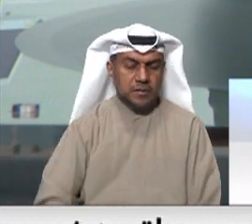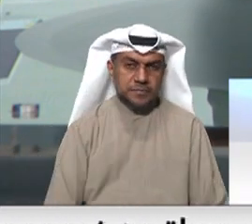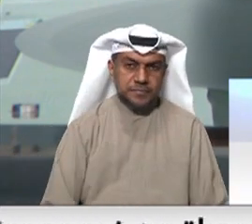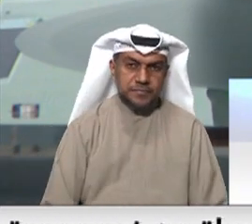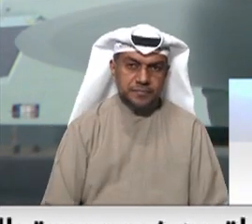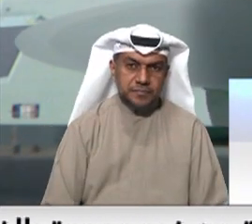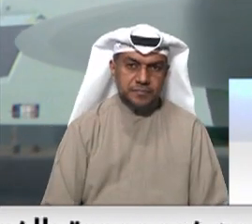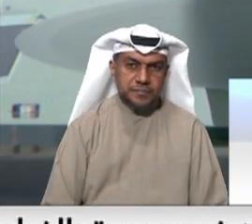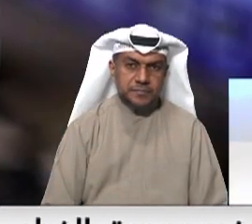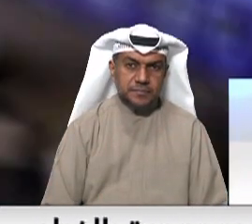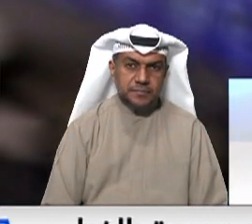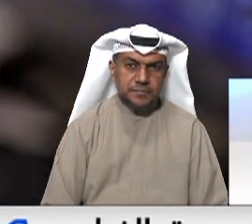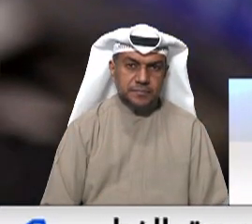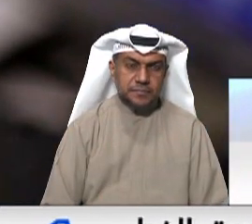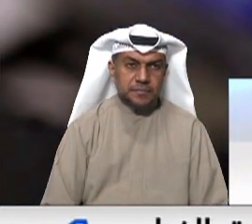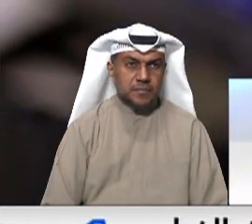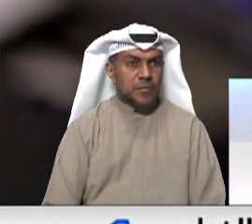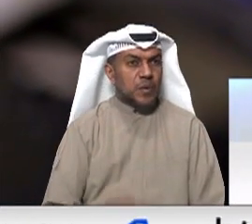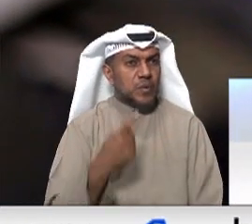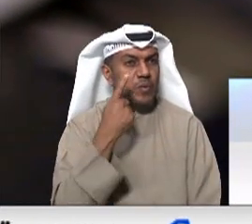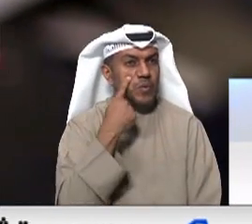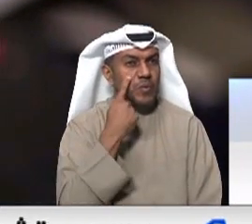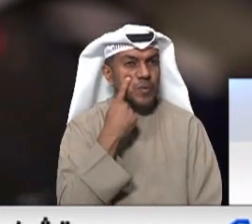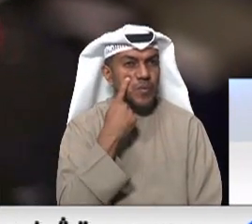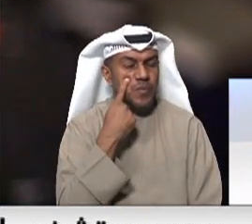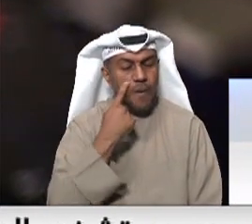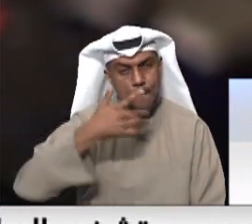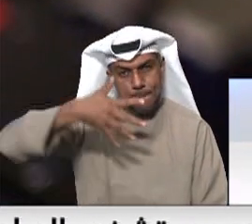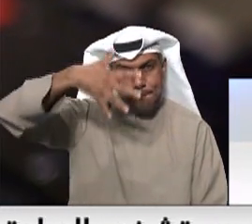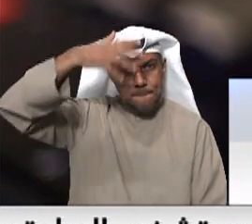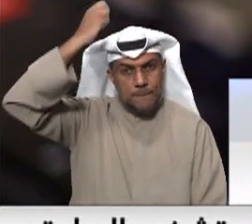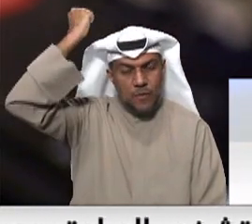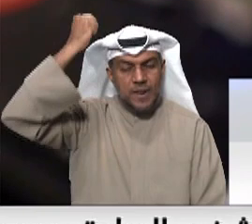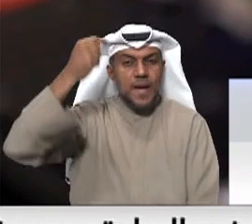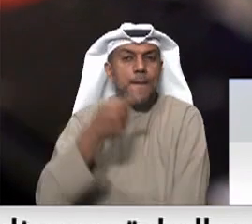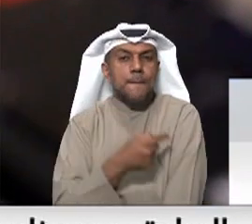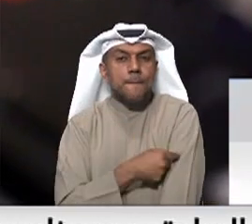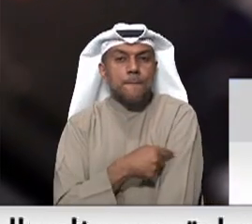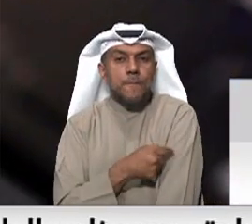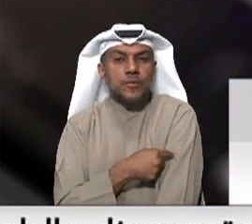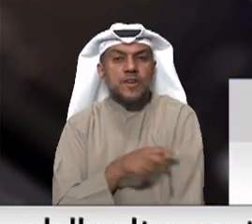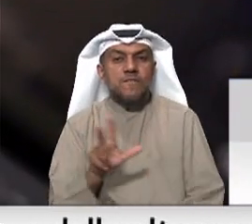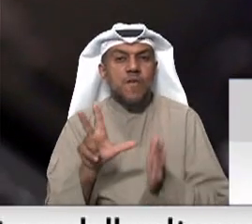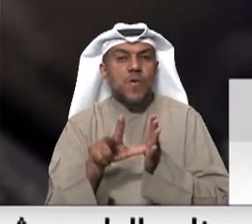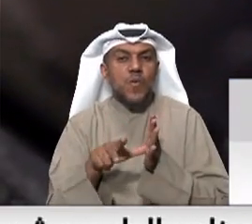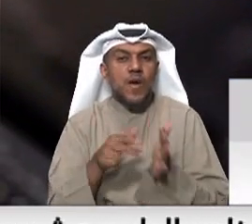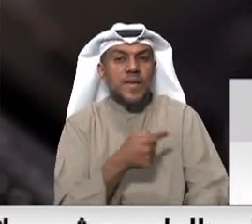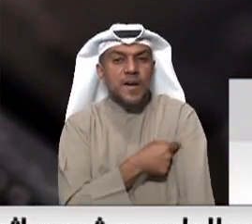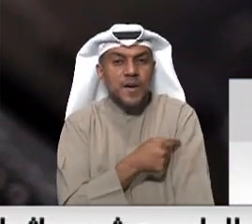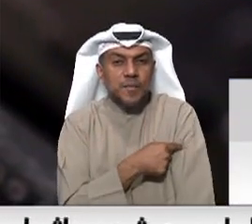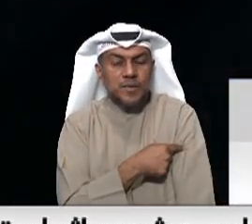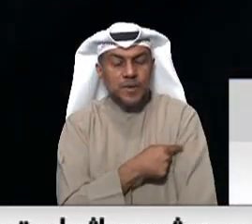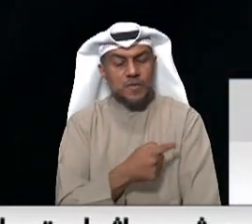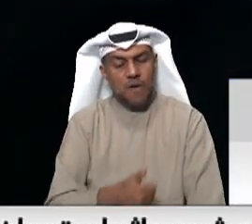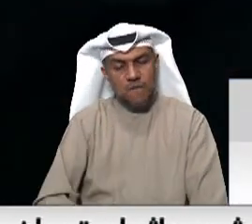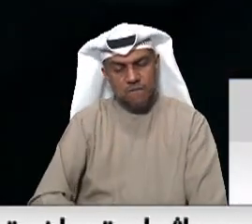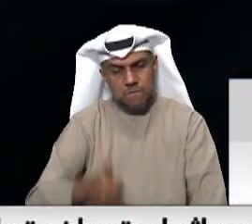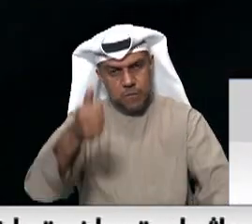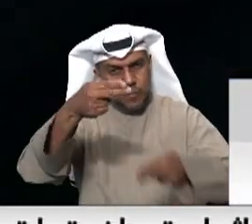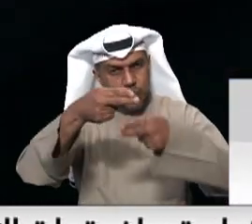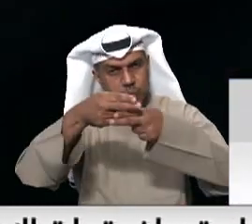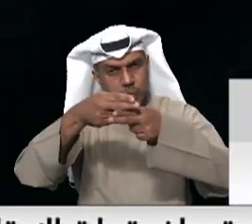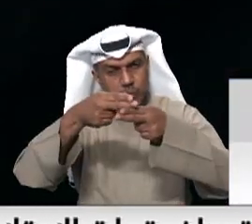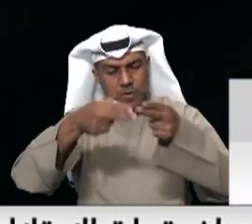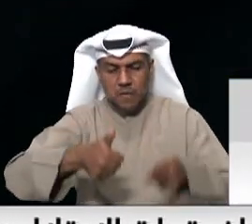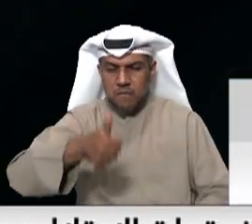الصحية. يعد مستشفى الفروانية الجديد من بين أكبر نماذج الخدمة الصحية المتكاملة في البلاد التي